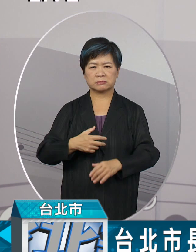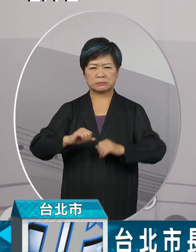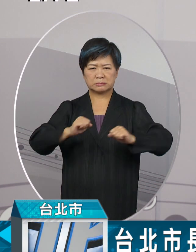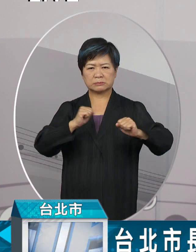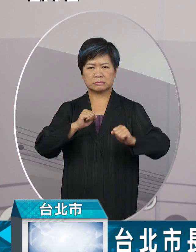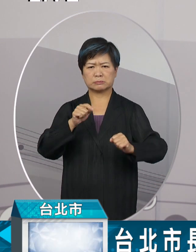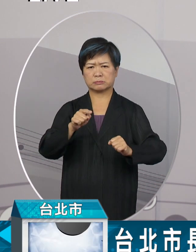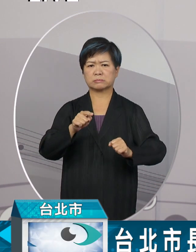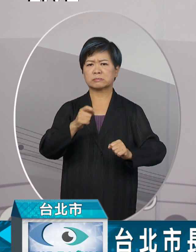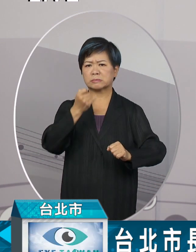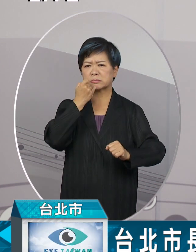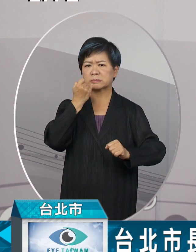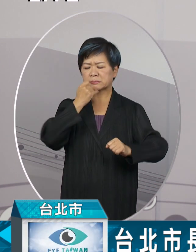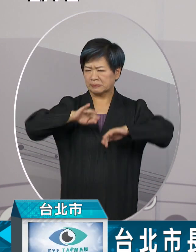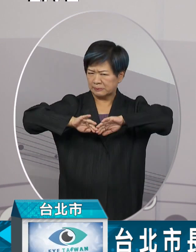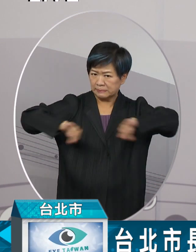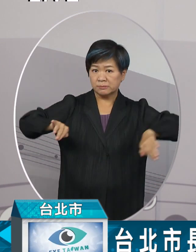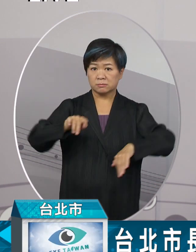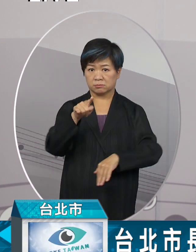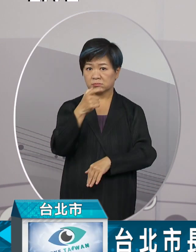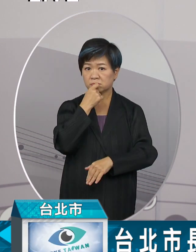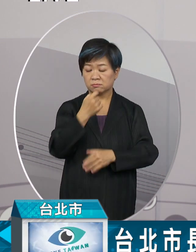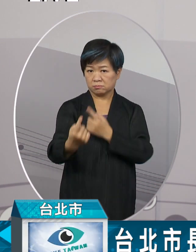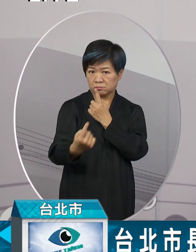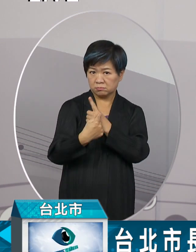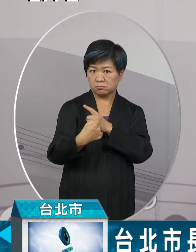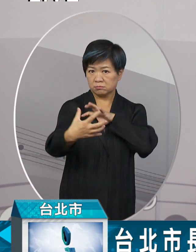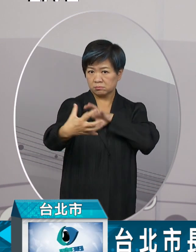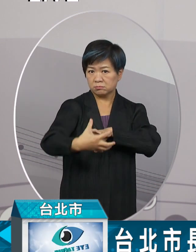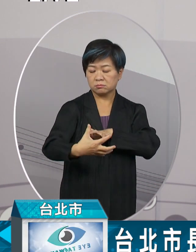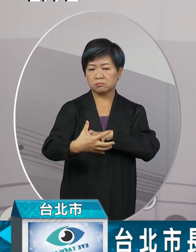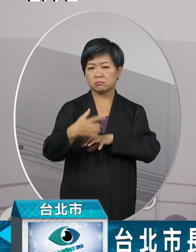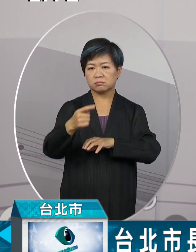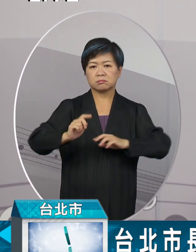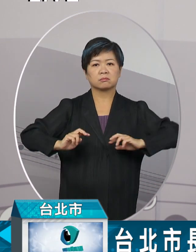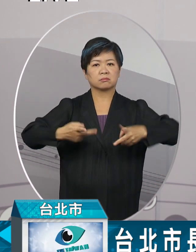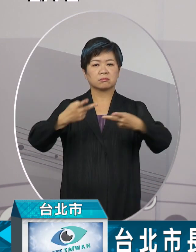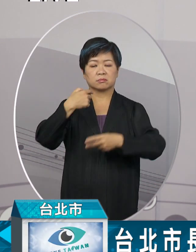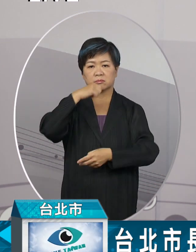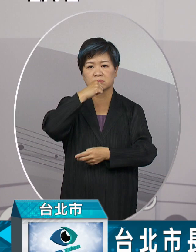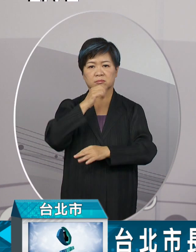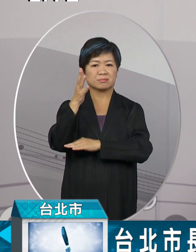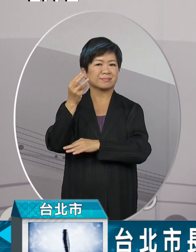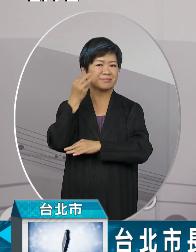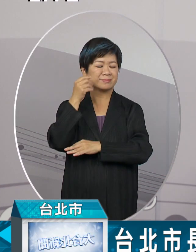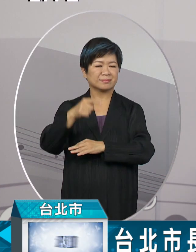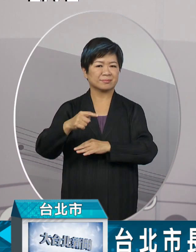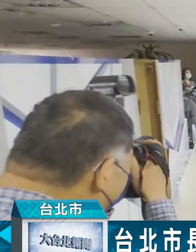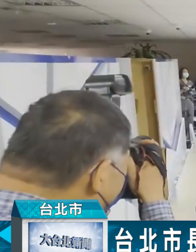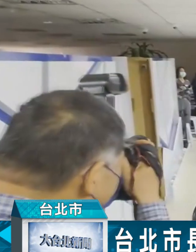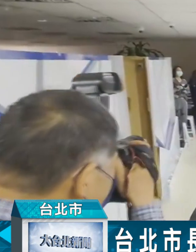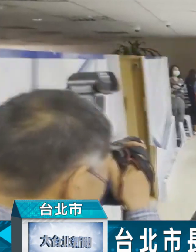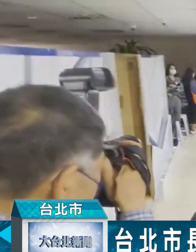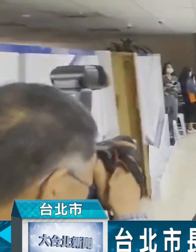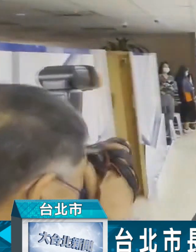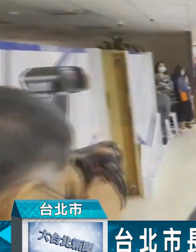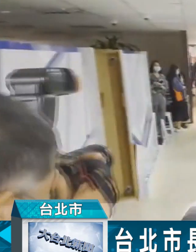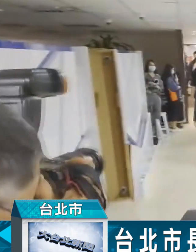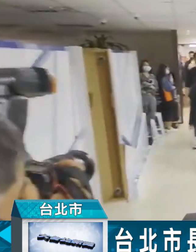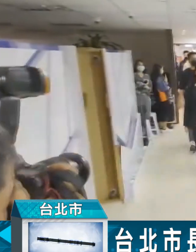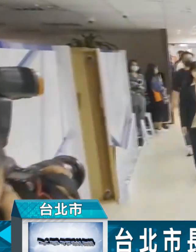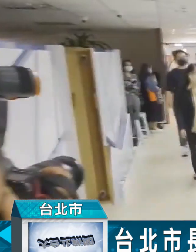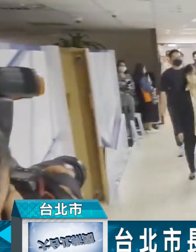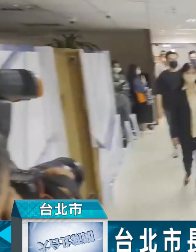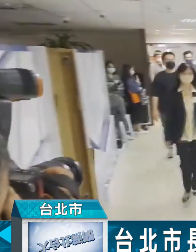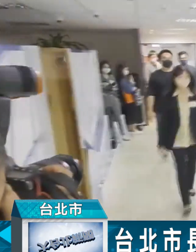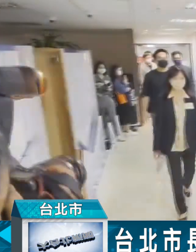次，你们愿不愿意跟我一起彻底改变台湾政治生态的伟大革命？ 萨卡都第二位登